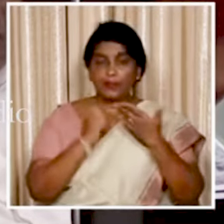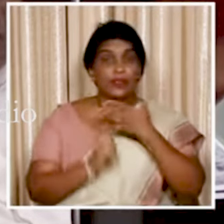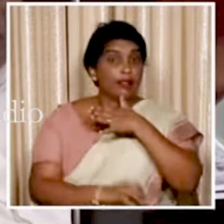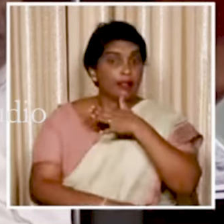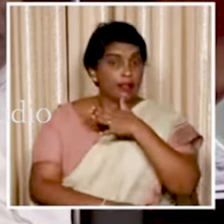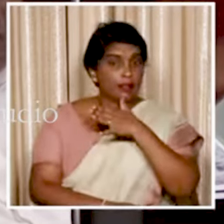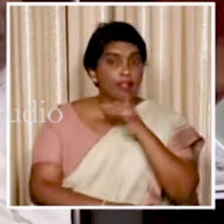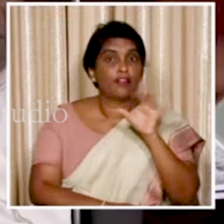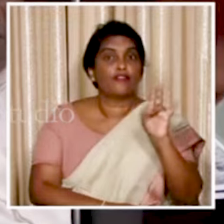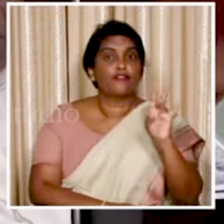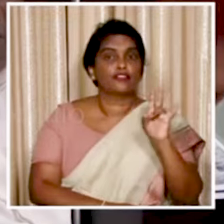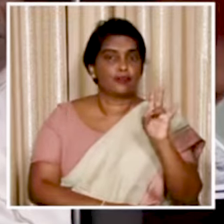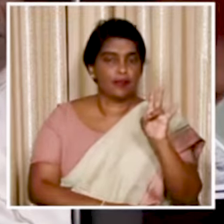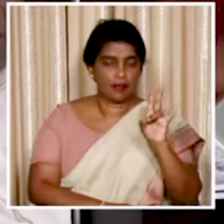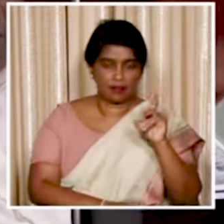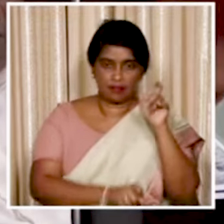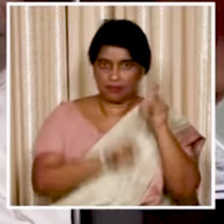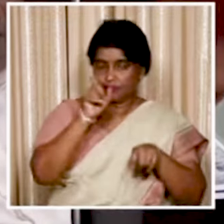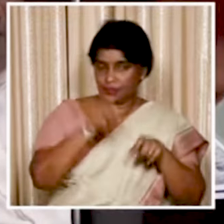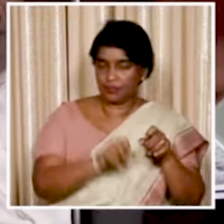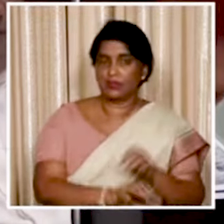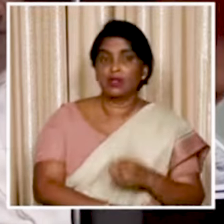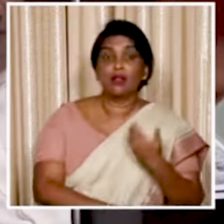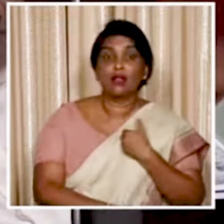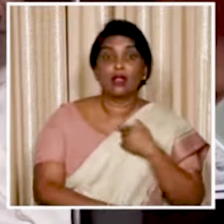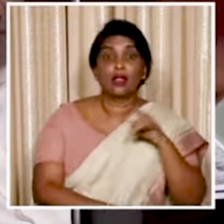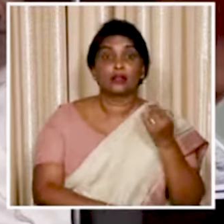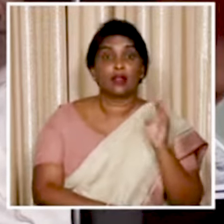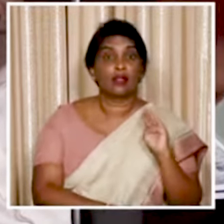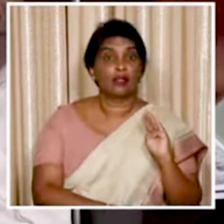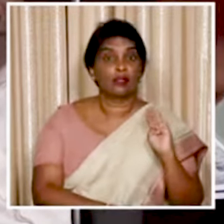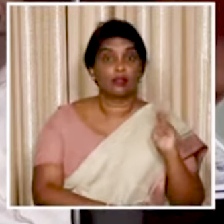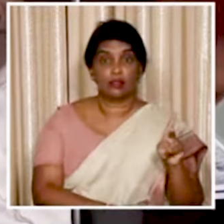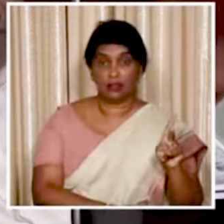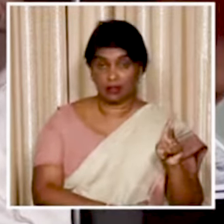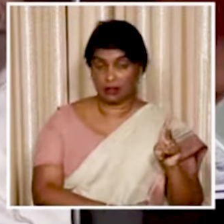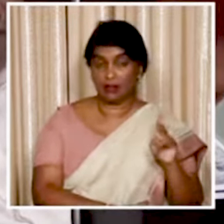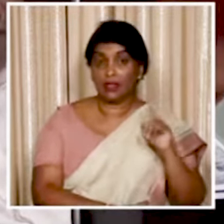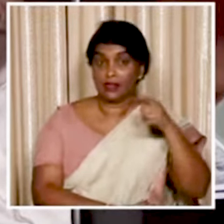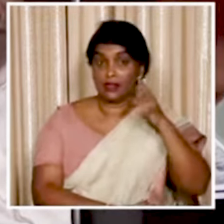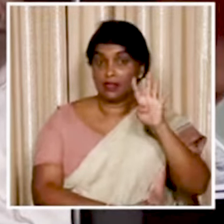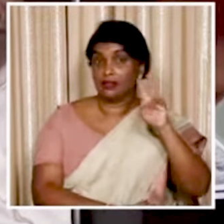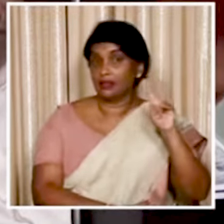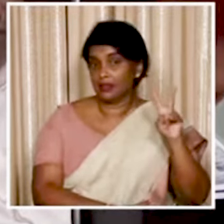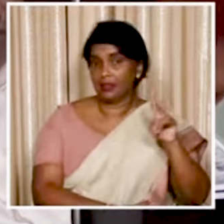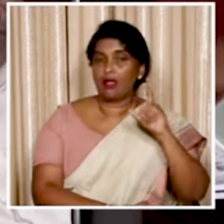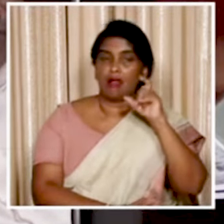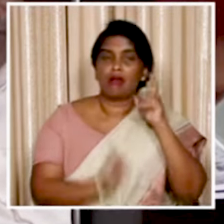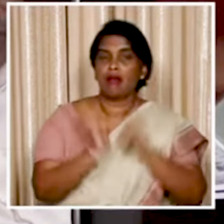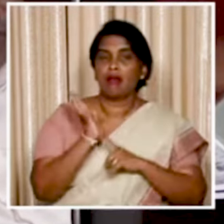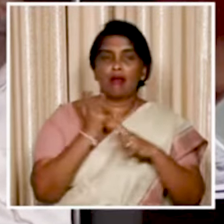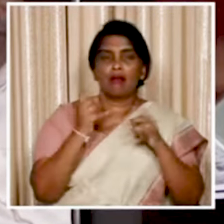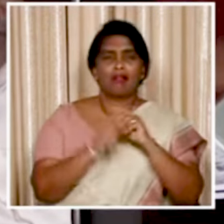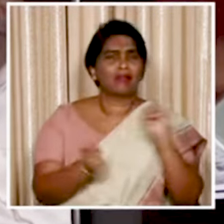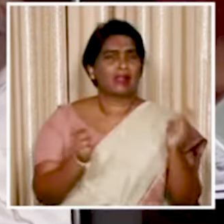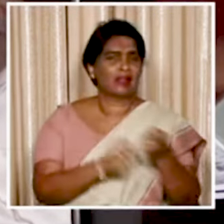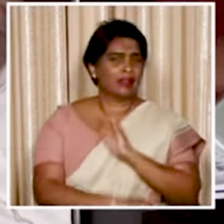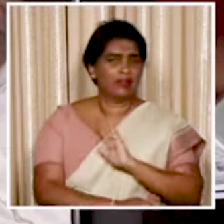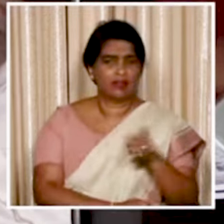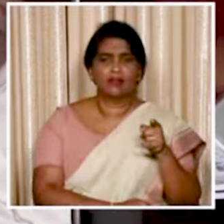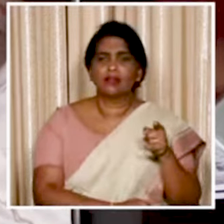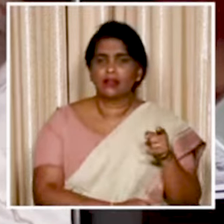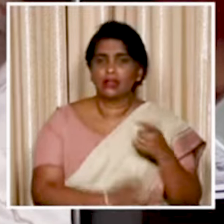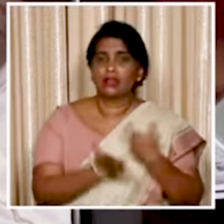එංගලන්තේ 25 දෙනෙක් එක්ක අහුවෙලා. අපේ 142ක්. මේ සමහර ක්ලබ්ස් ක්‍රිකට් ගහන්නේ නැහැ.